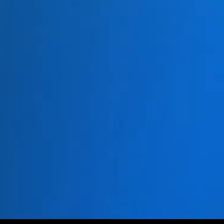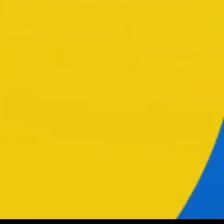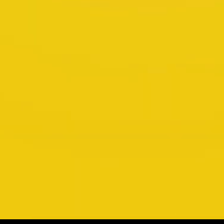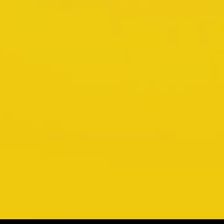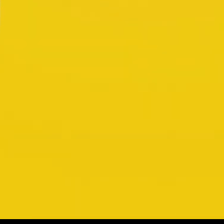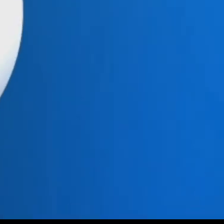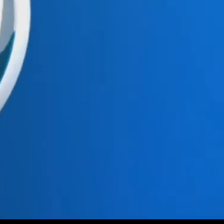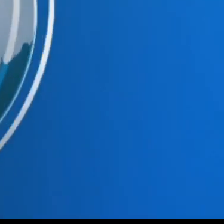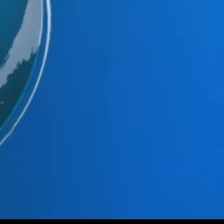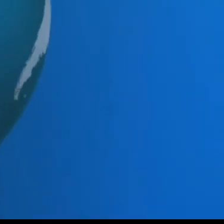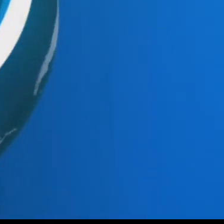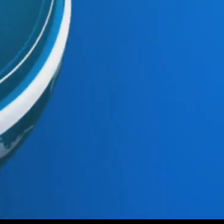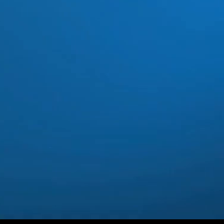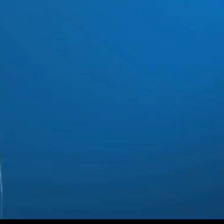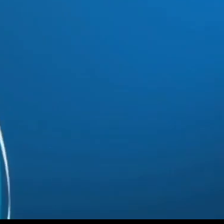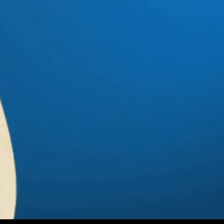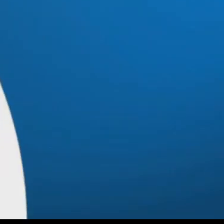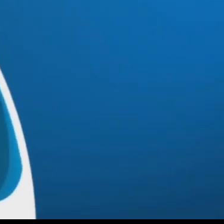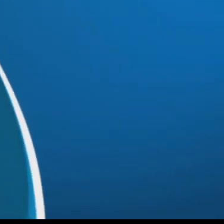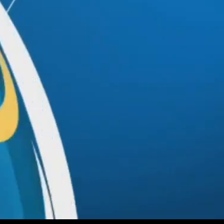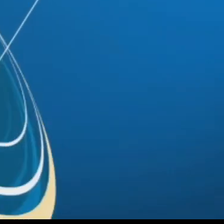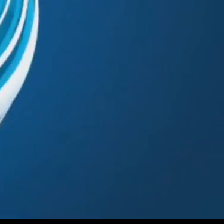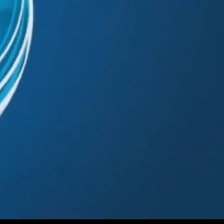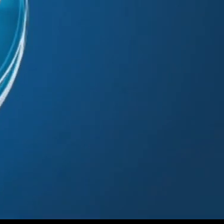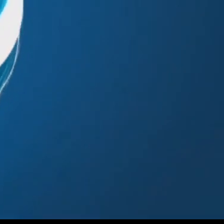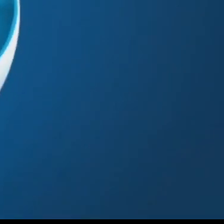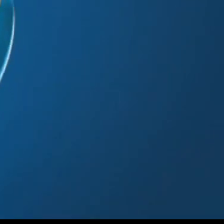-titrage-Canada